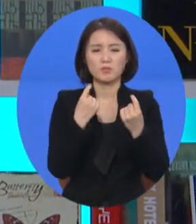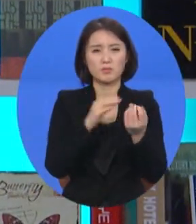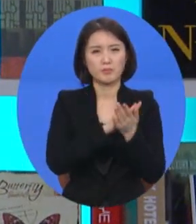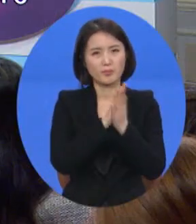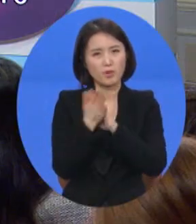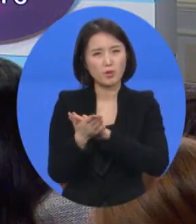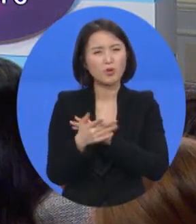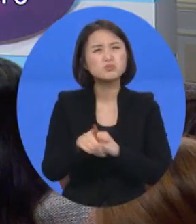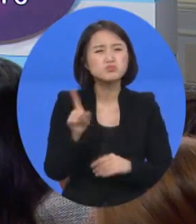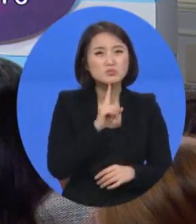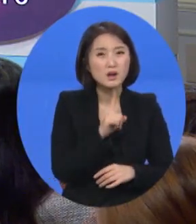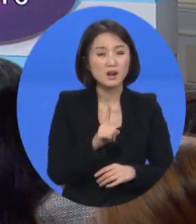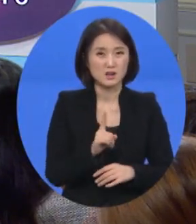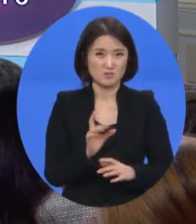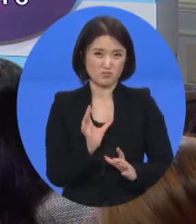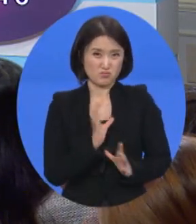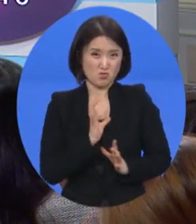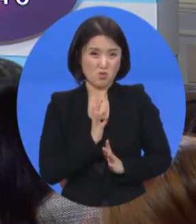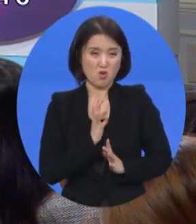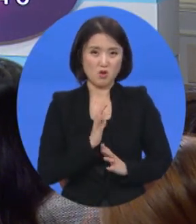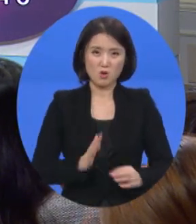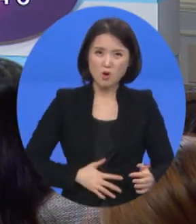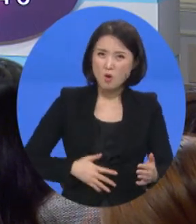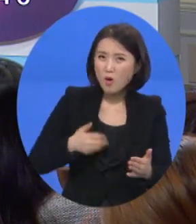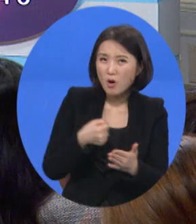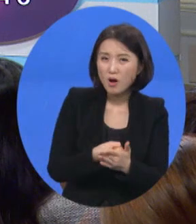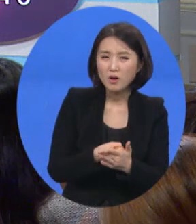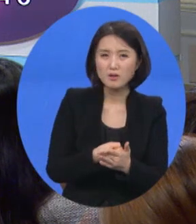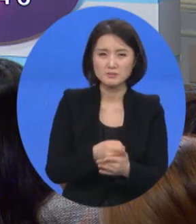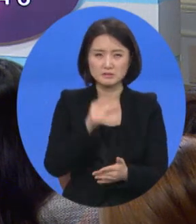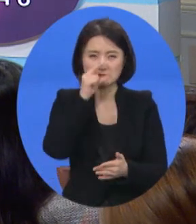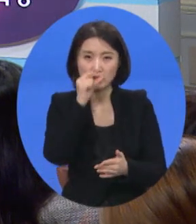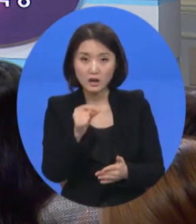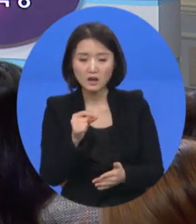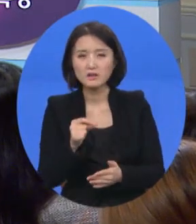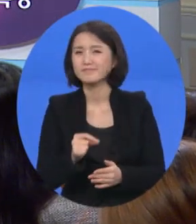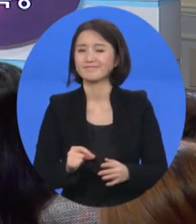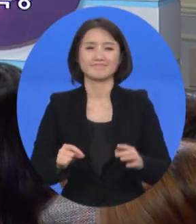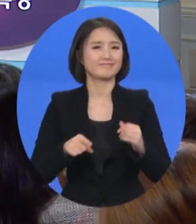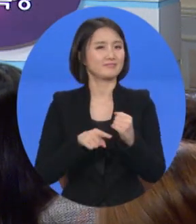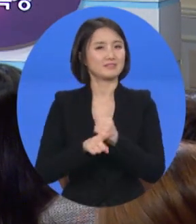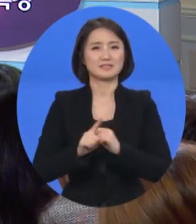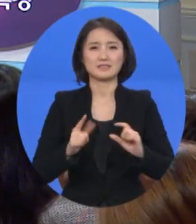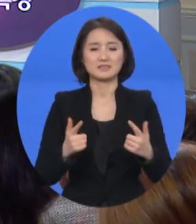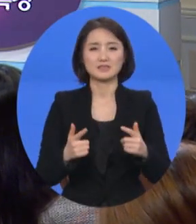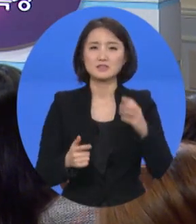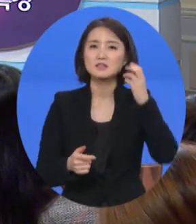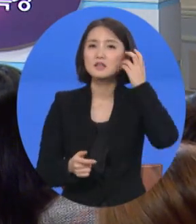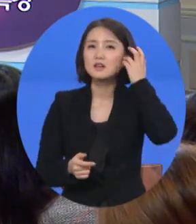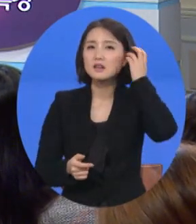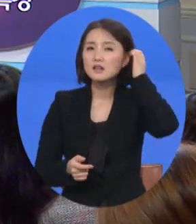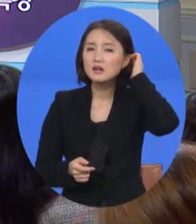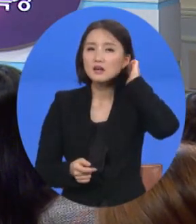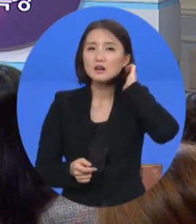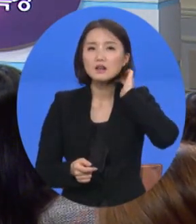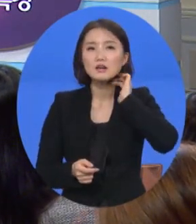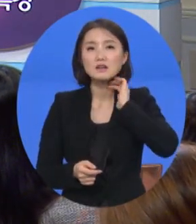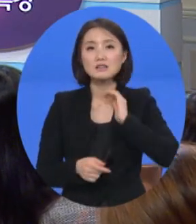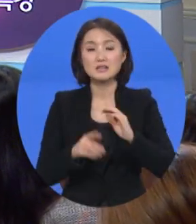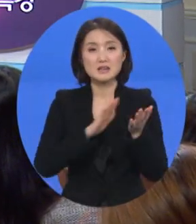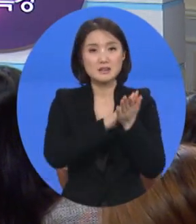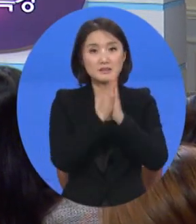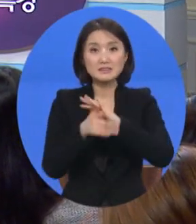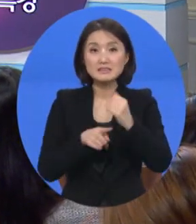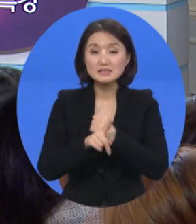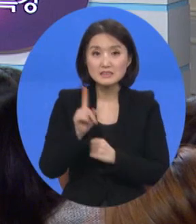거죠 무섭게 변한다 용감하게 변한다 민첩하게 변한다 아닙니다 변한 게 뭐냐하면 가을날